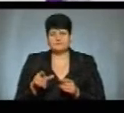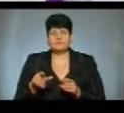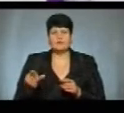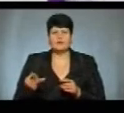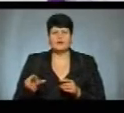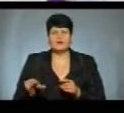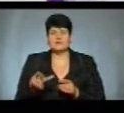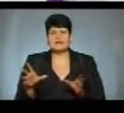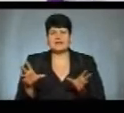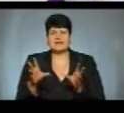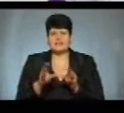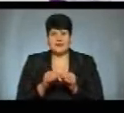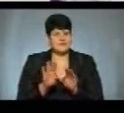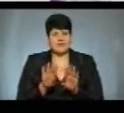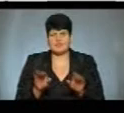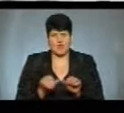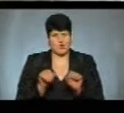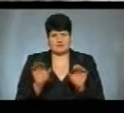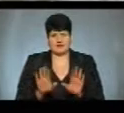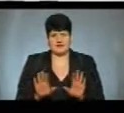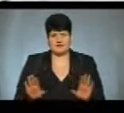єднання, а не Збручом роз'єднання.